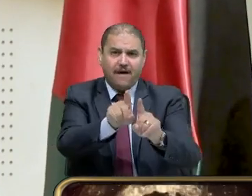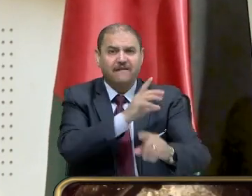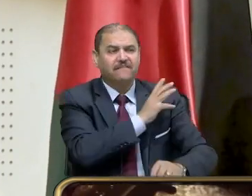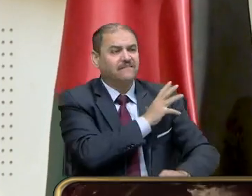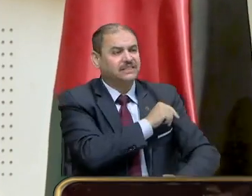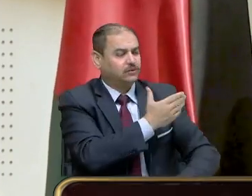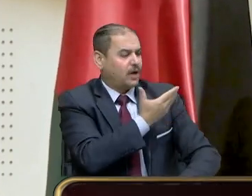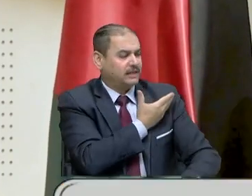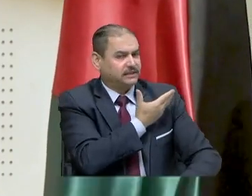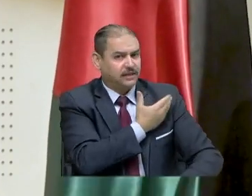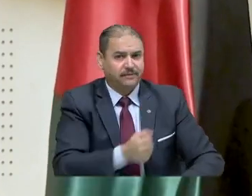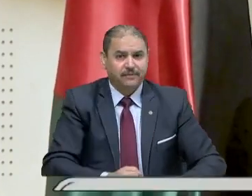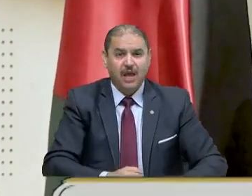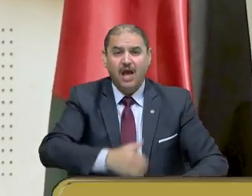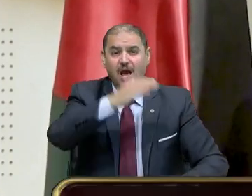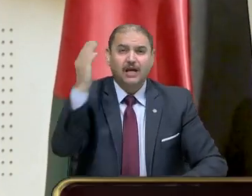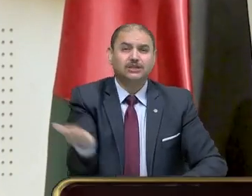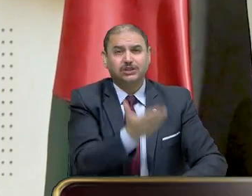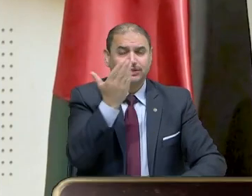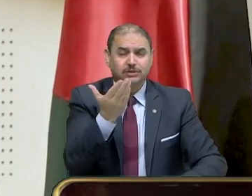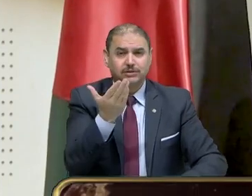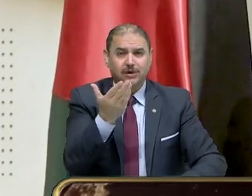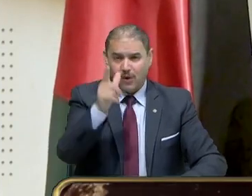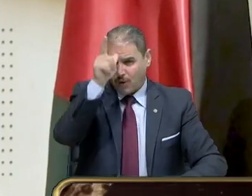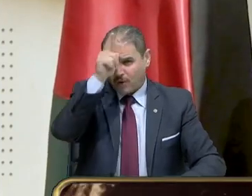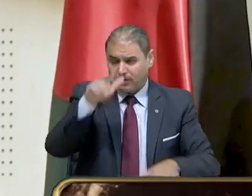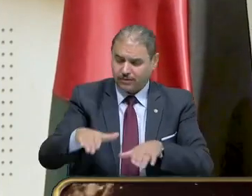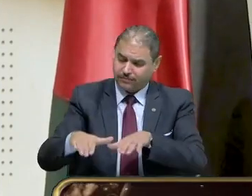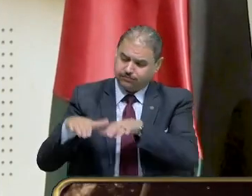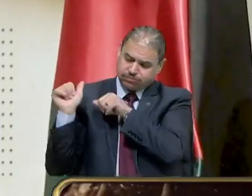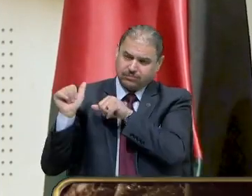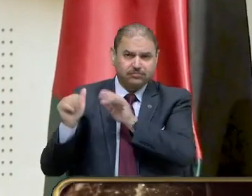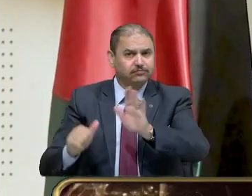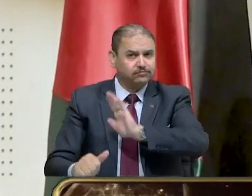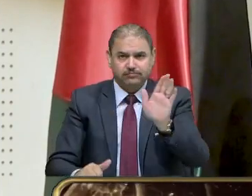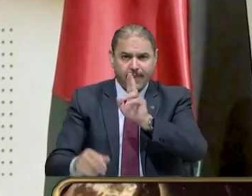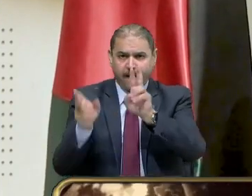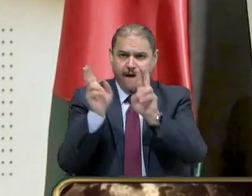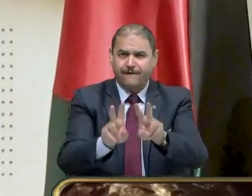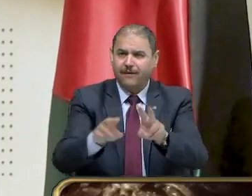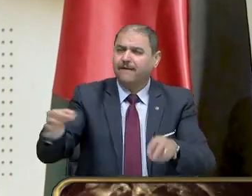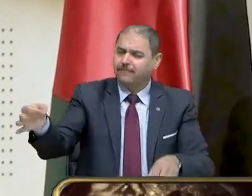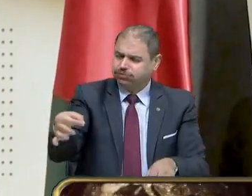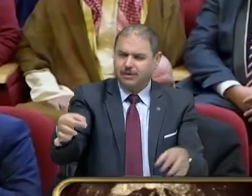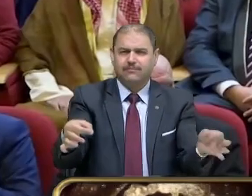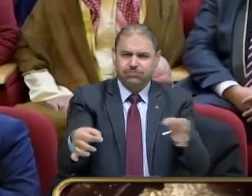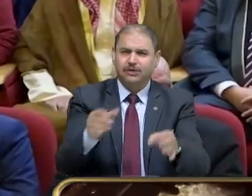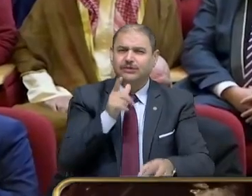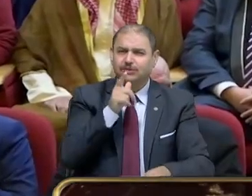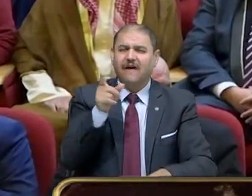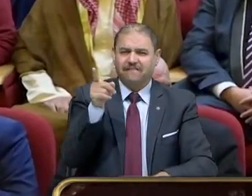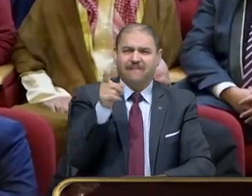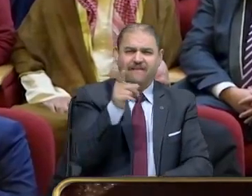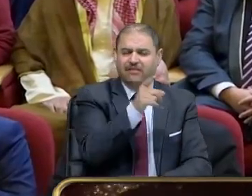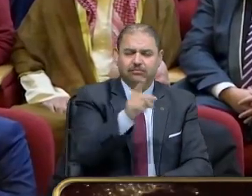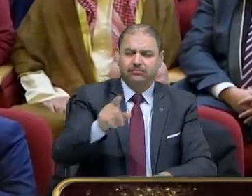لفلسطين، ولن تثنيه عن مواصلة دوره كل أصوات التشكيك، وعلينا المضي كما نحن على